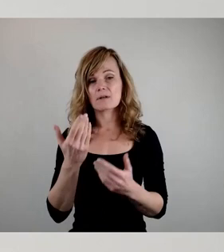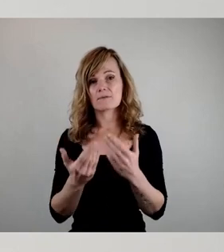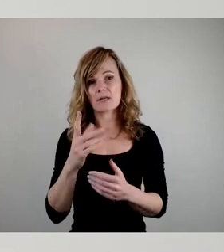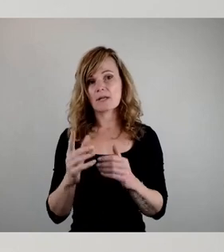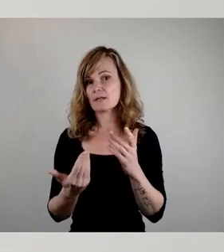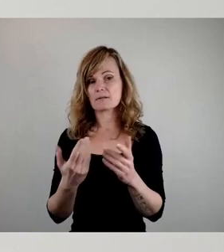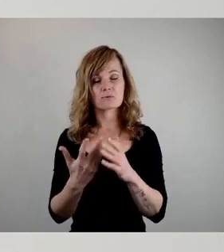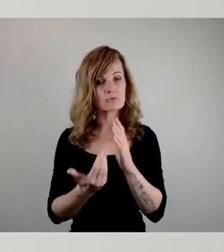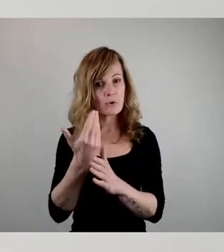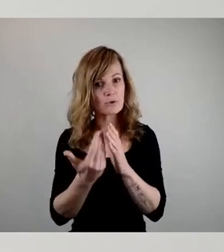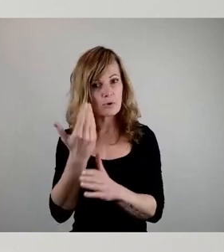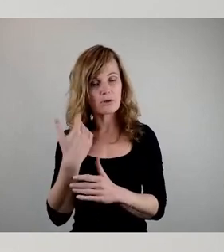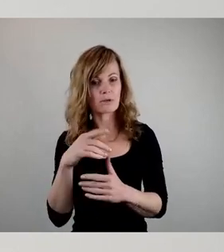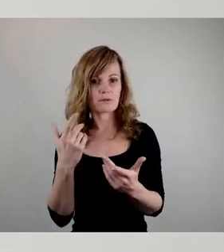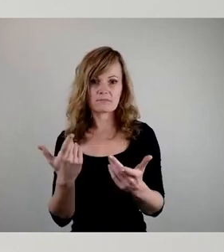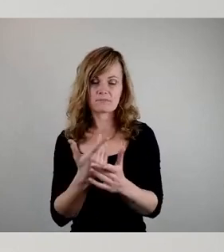Erkenntnisse schon wieder überholt ist.